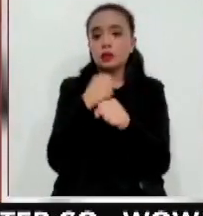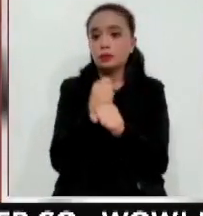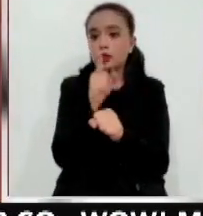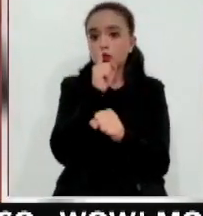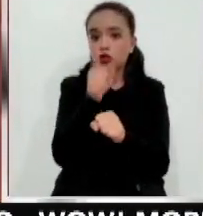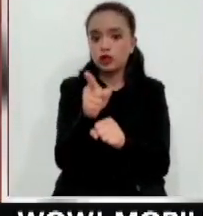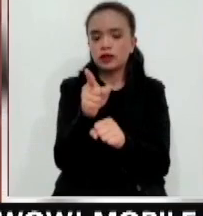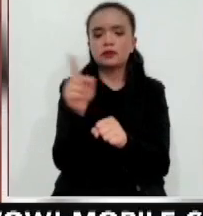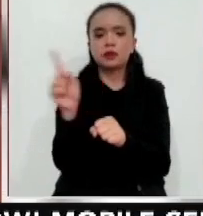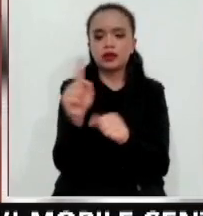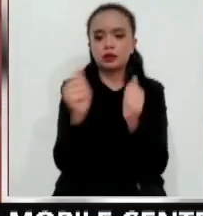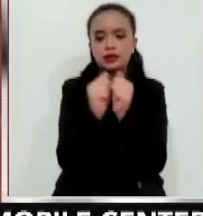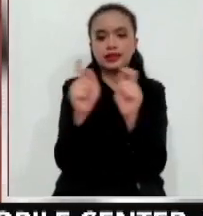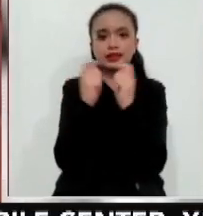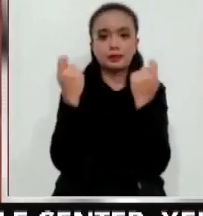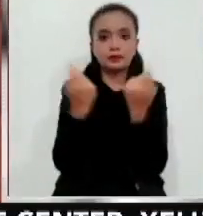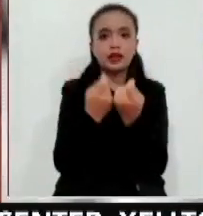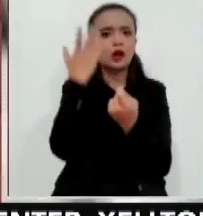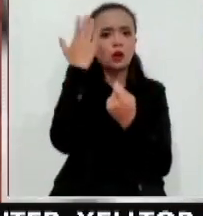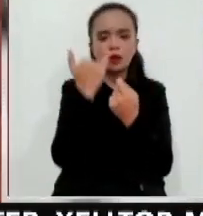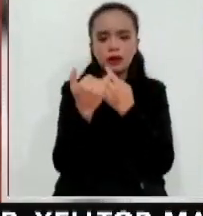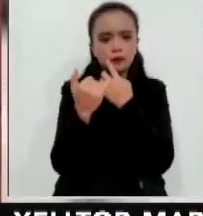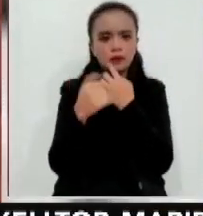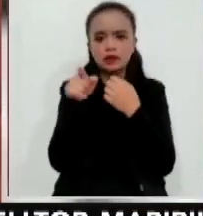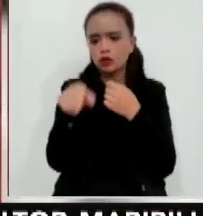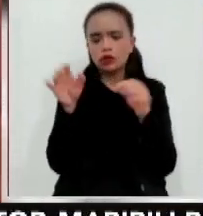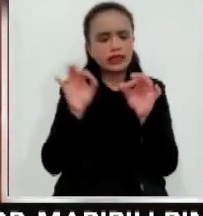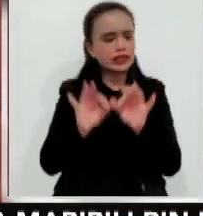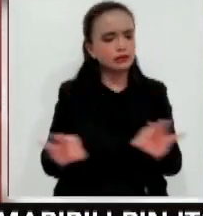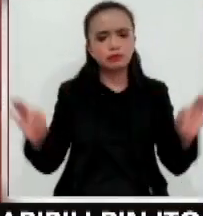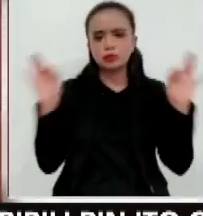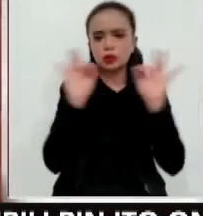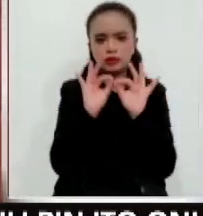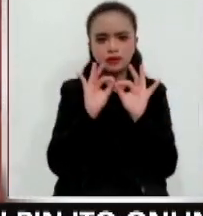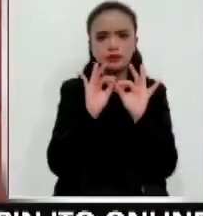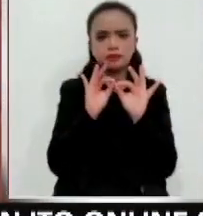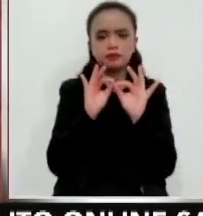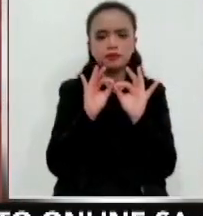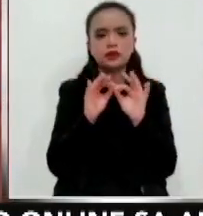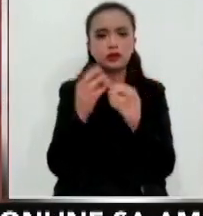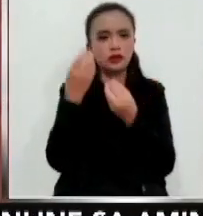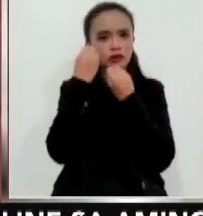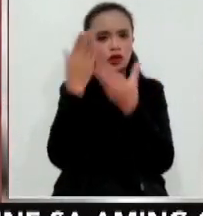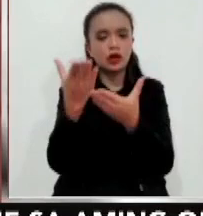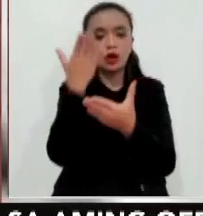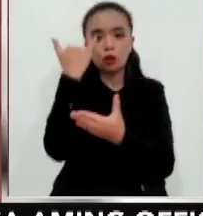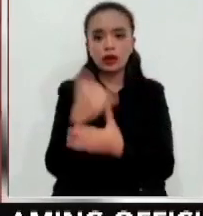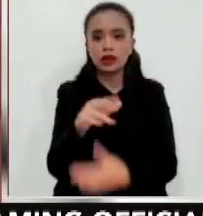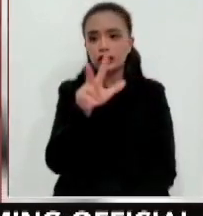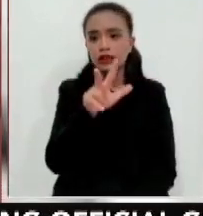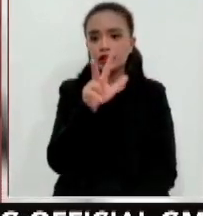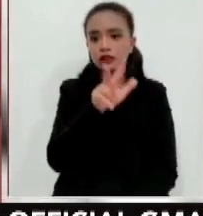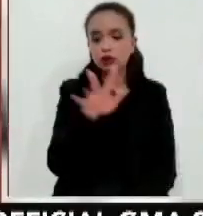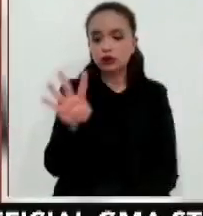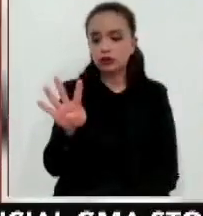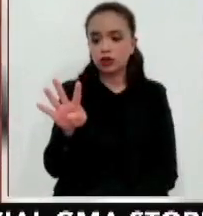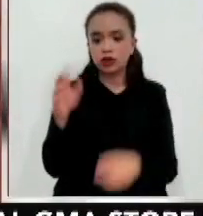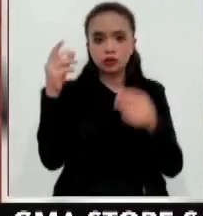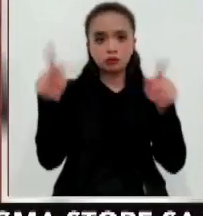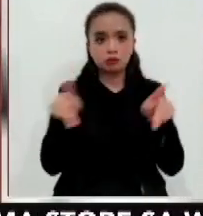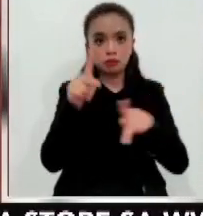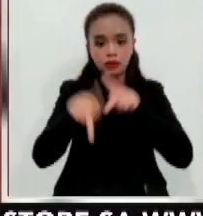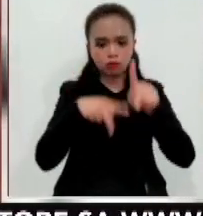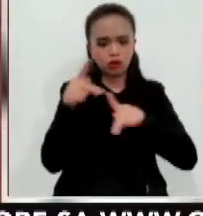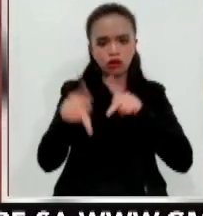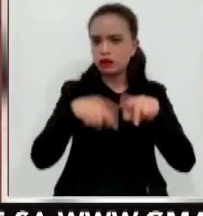team. Kasi napaka-vital nitong lead na to dahil 34 people are still missing up to now. And it